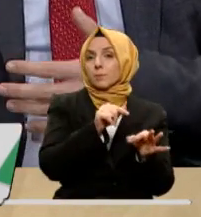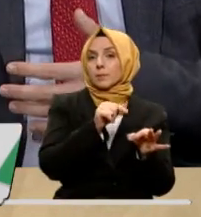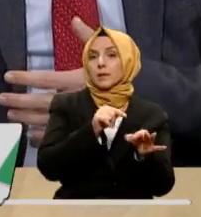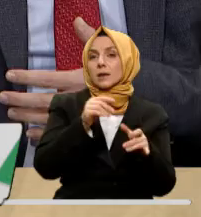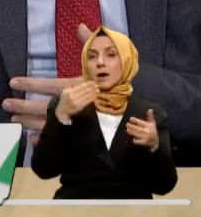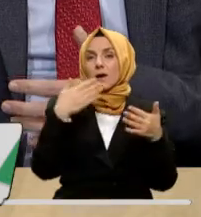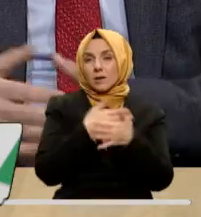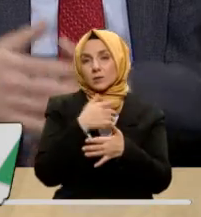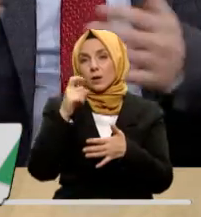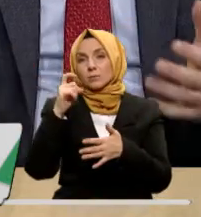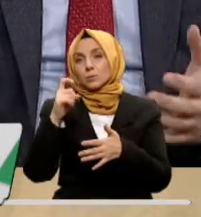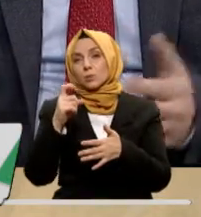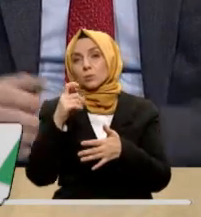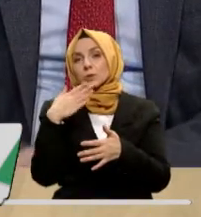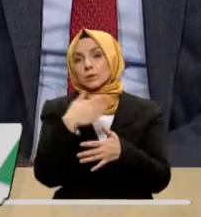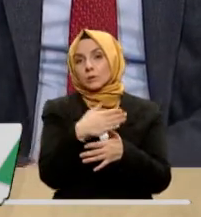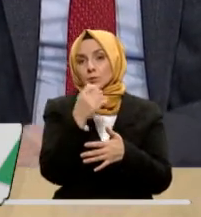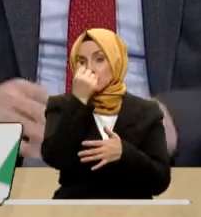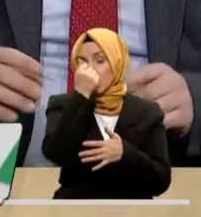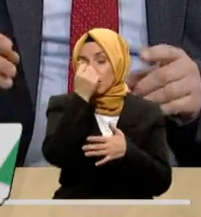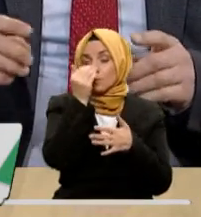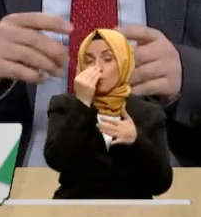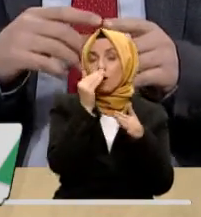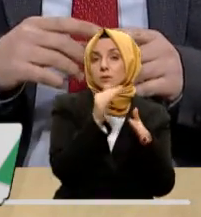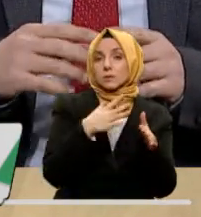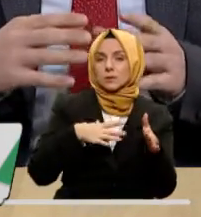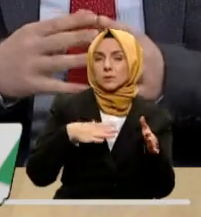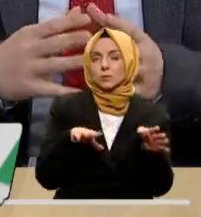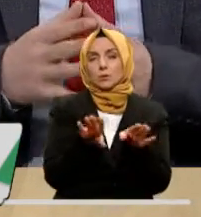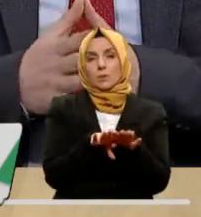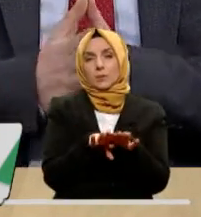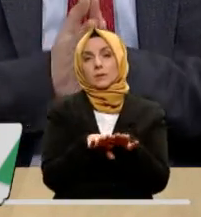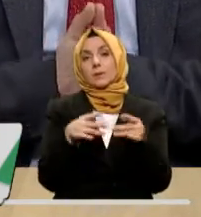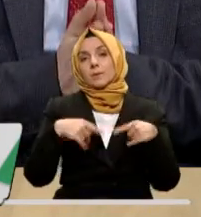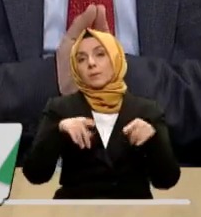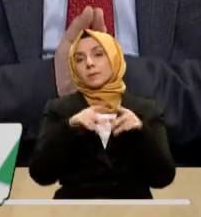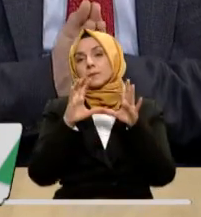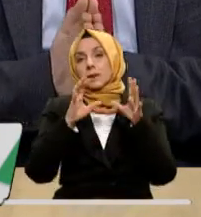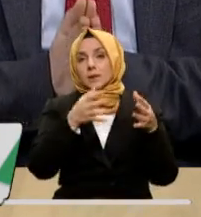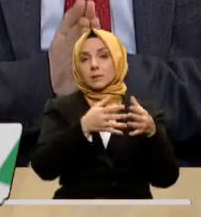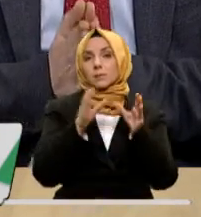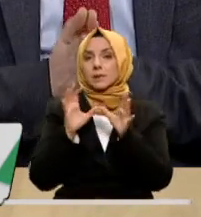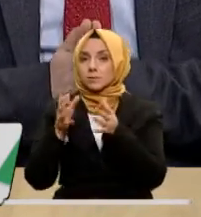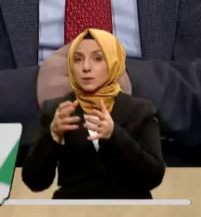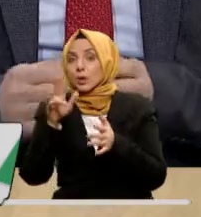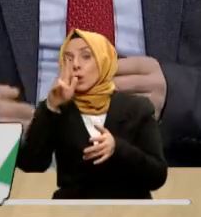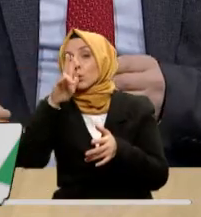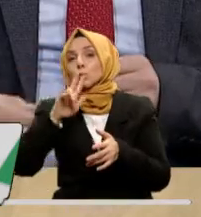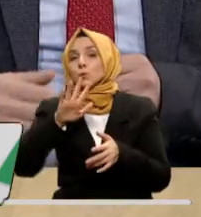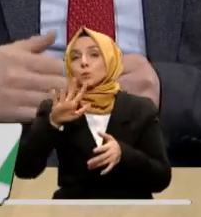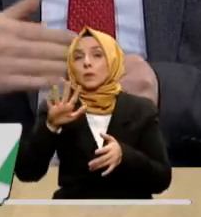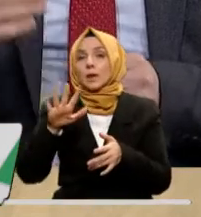gidiyoruz işte kan bağışı vereceğiz kapalı bizim ekiplerimiz günde 350 noktada kan topluyor